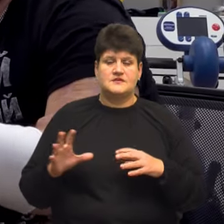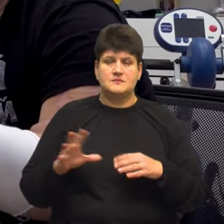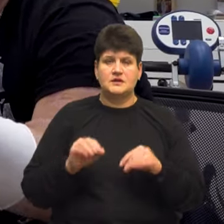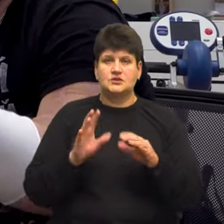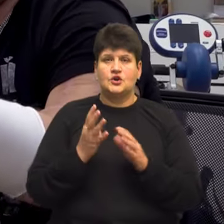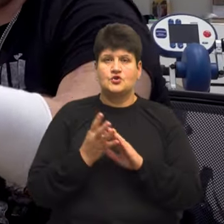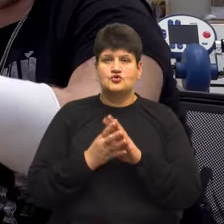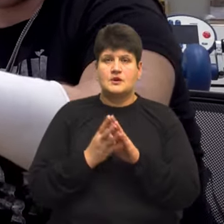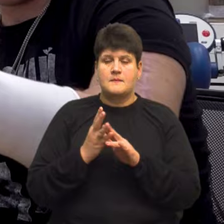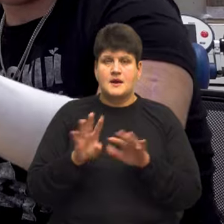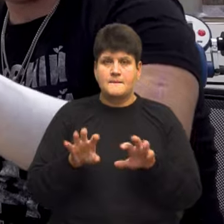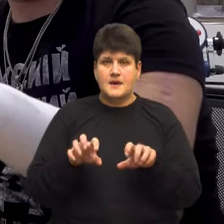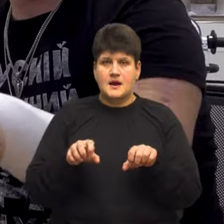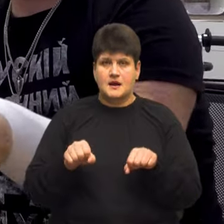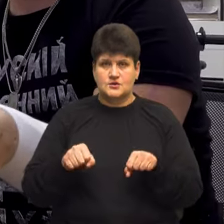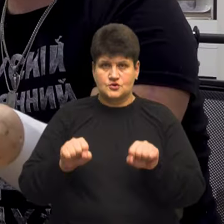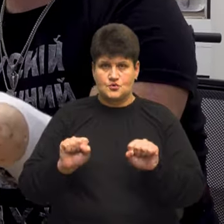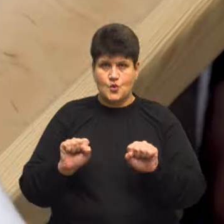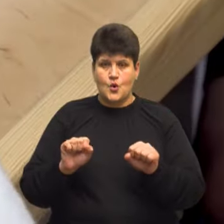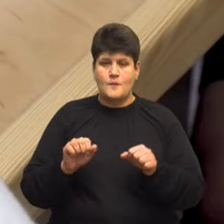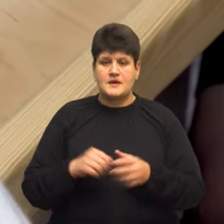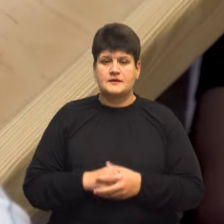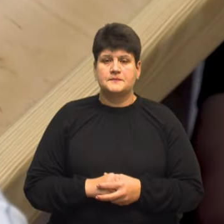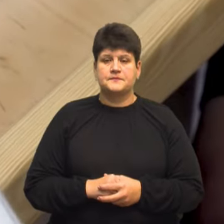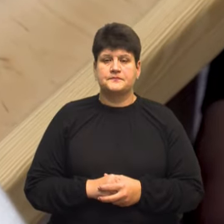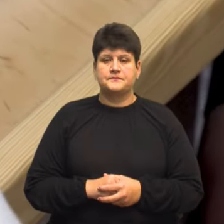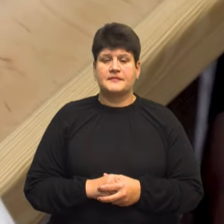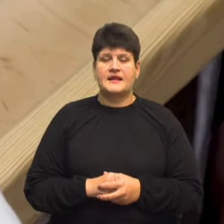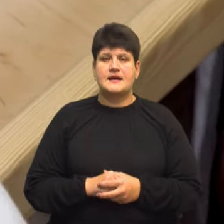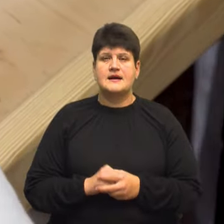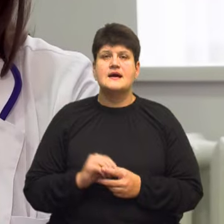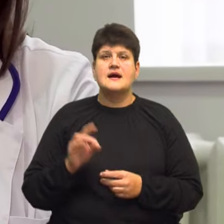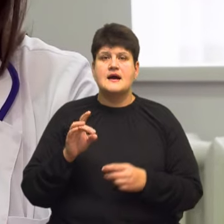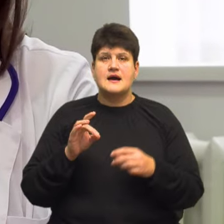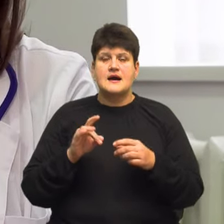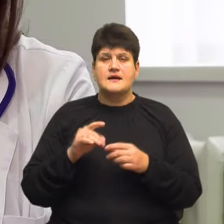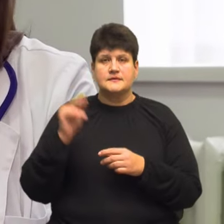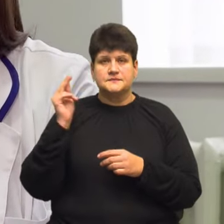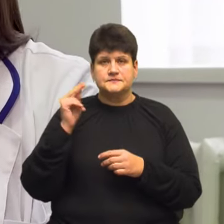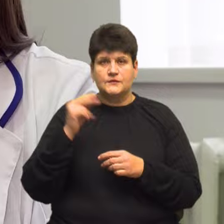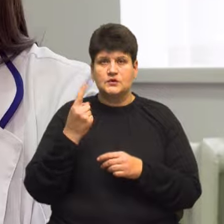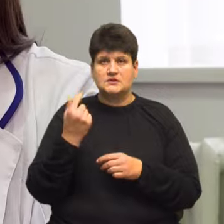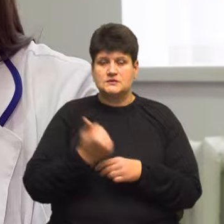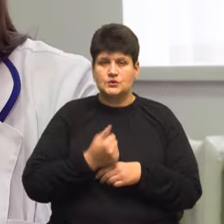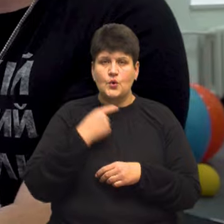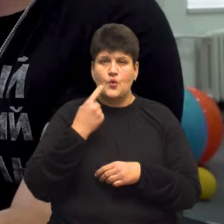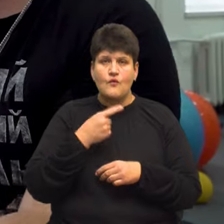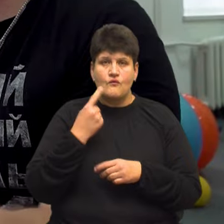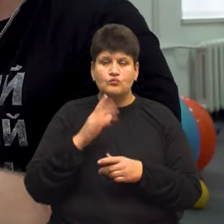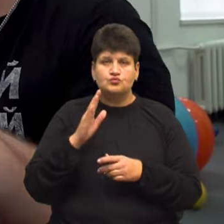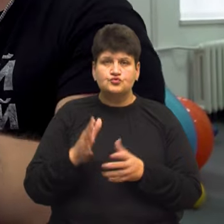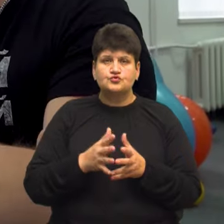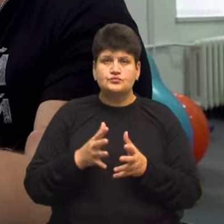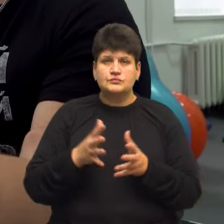пальчиками щільненько охопити. Добре. Реабілітацію Максим проходить тиждень. Наталія Меліш каже, будуть